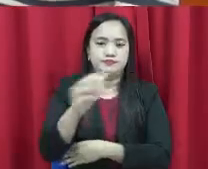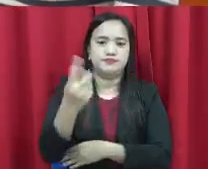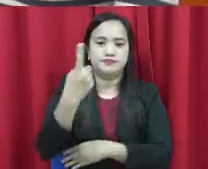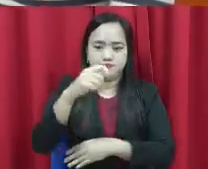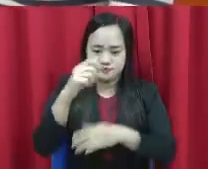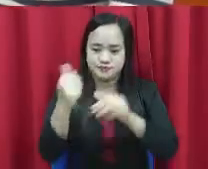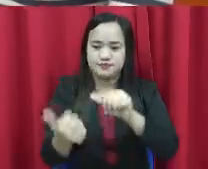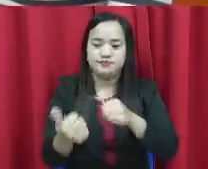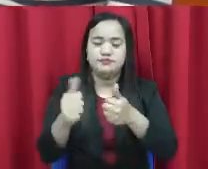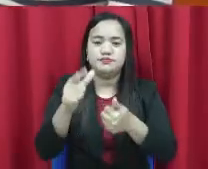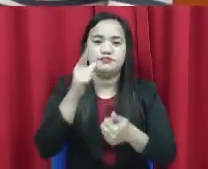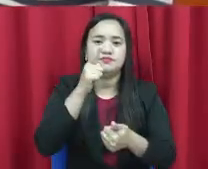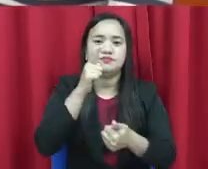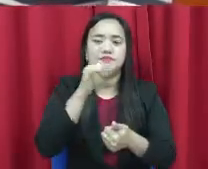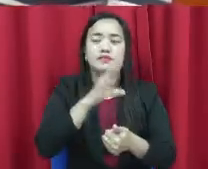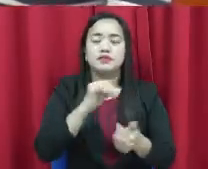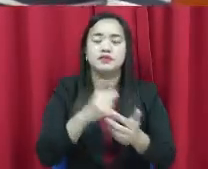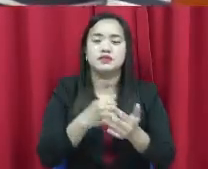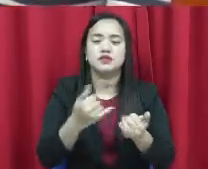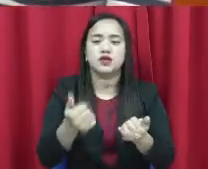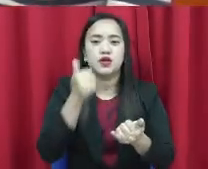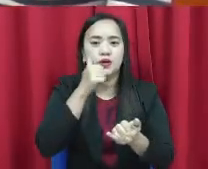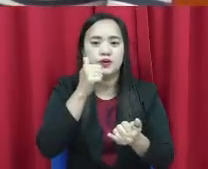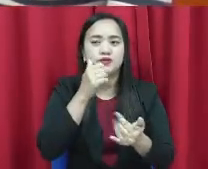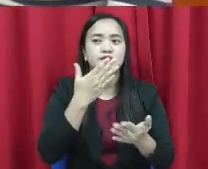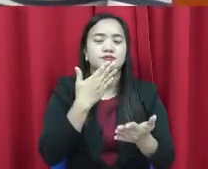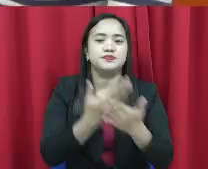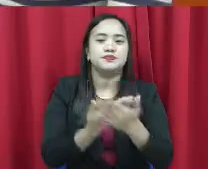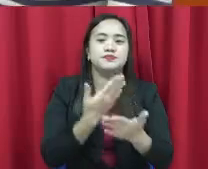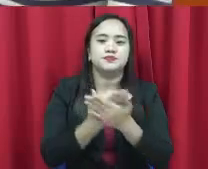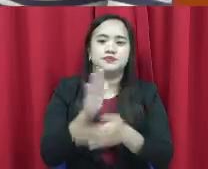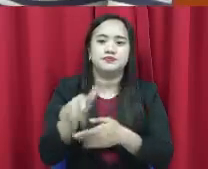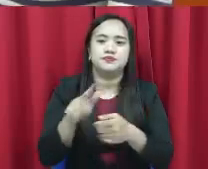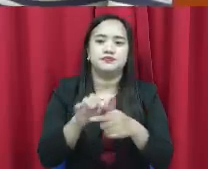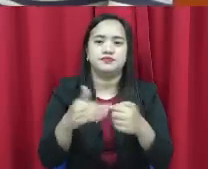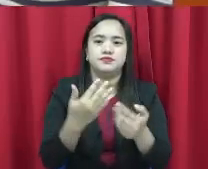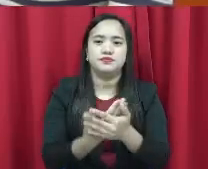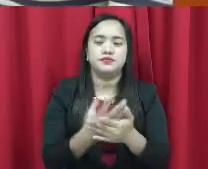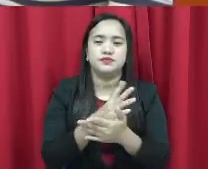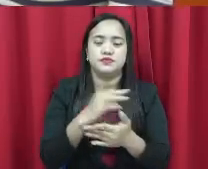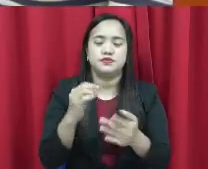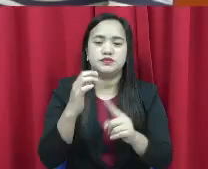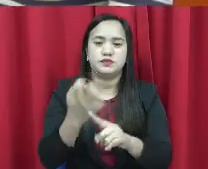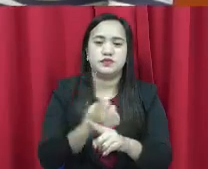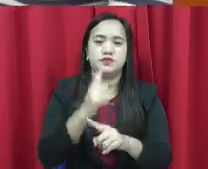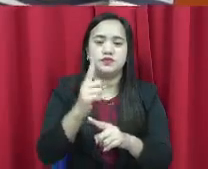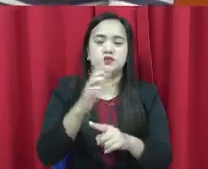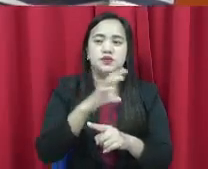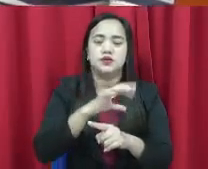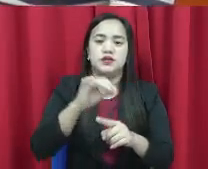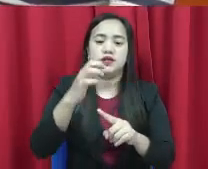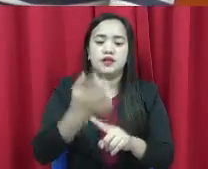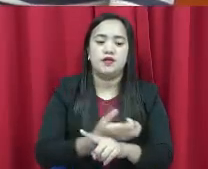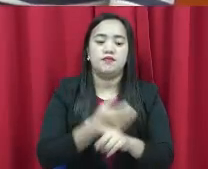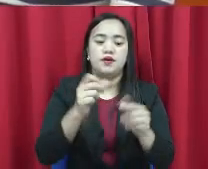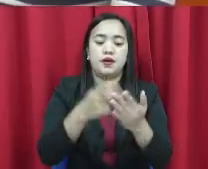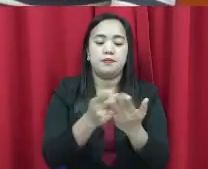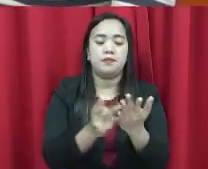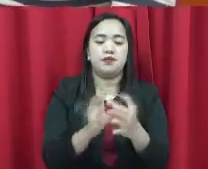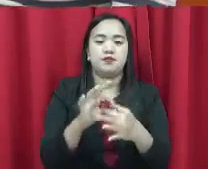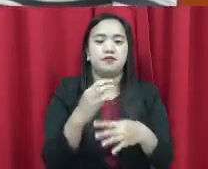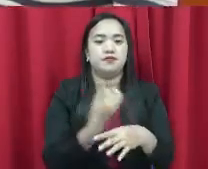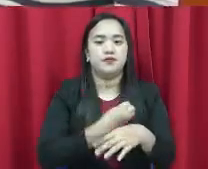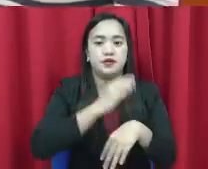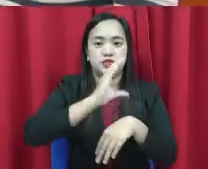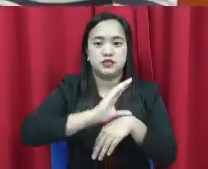the Baptist lunch ay magandang magandang tanghali po sa bawat isa po sa atin lalo na sa bawat corner ng ating pong